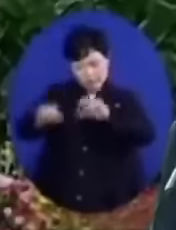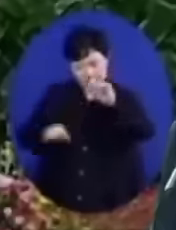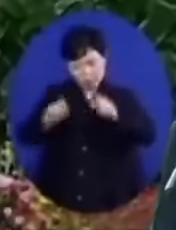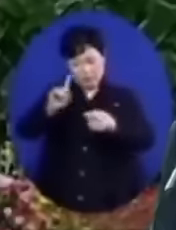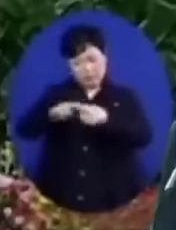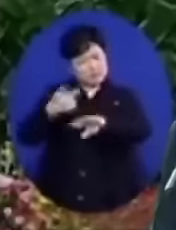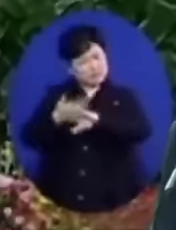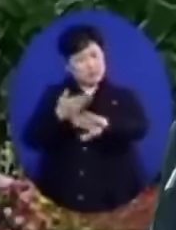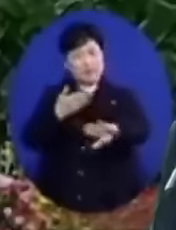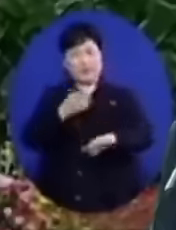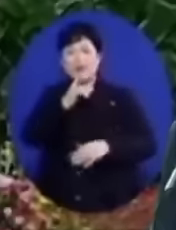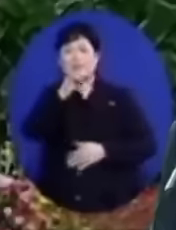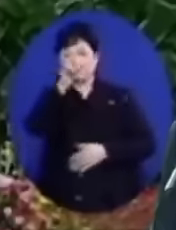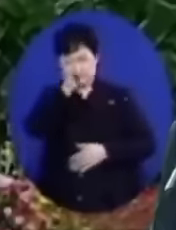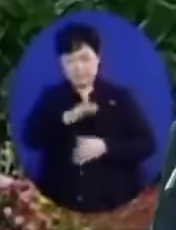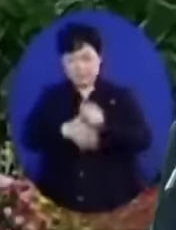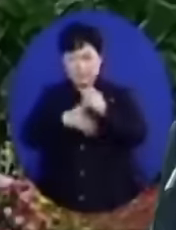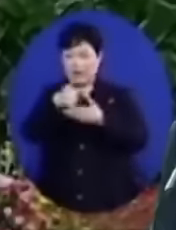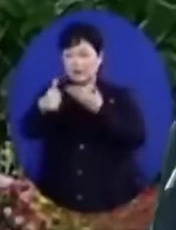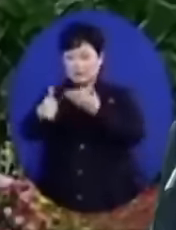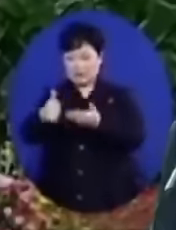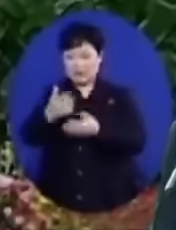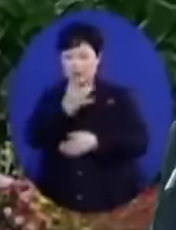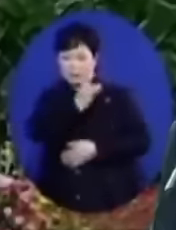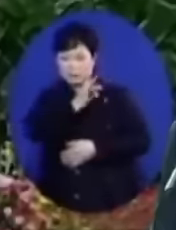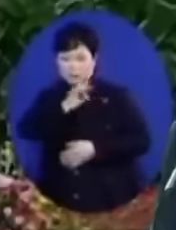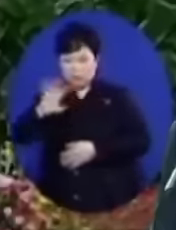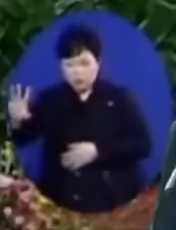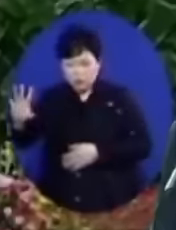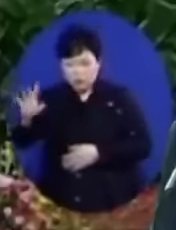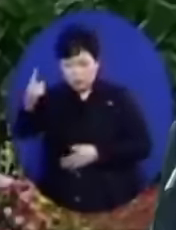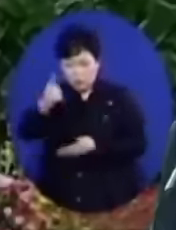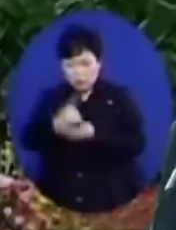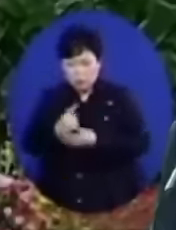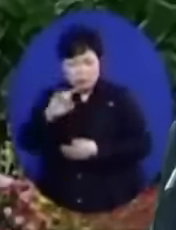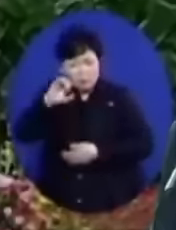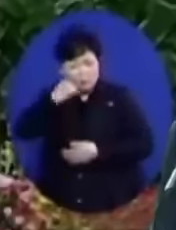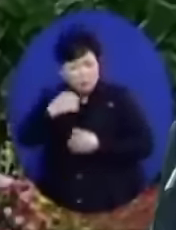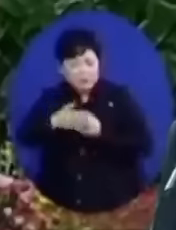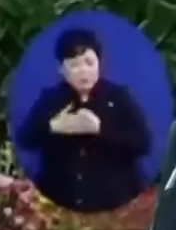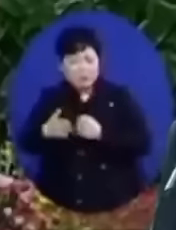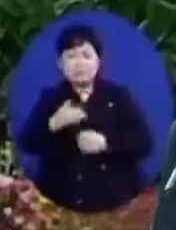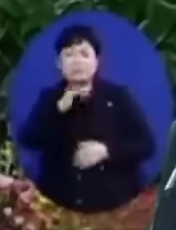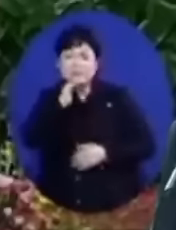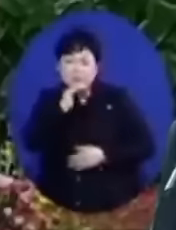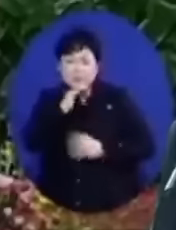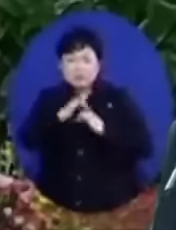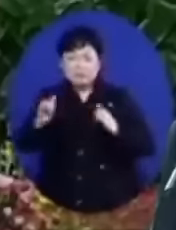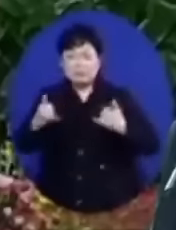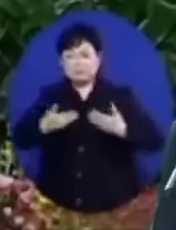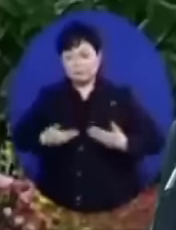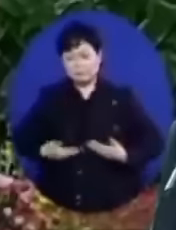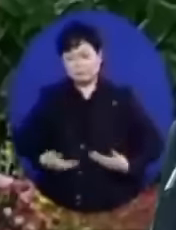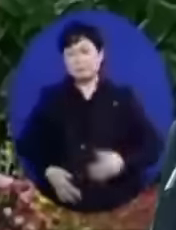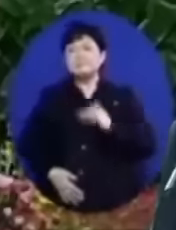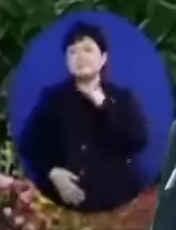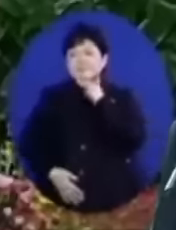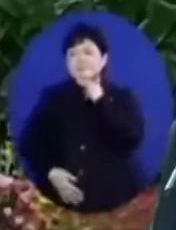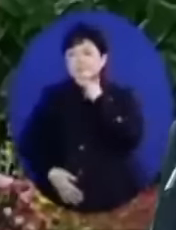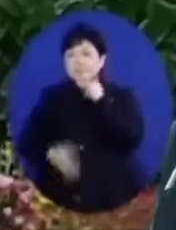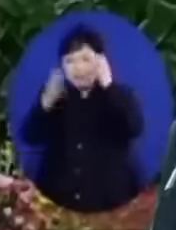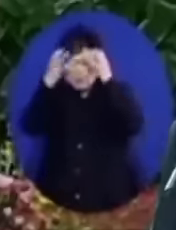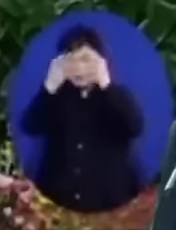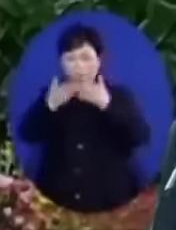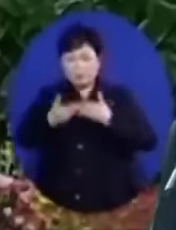것입니다. 하나님께로서 온 시련이므로 하나님의 뜻을 기다리려고 하는 사람은 차분하게 기다리며 고통을